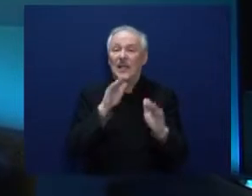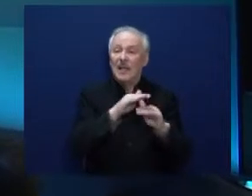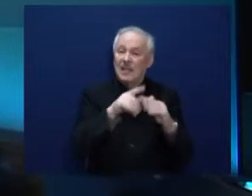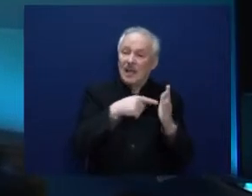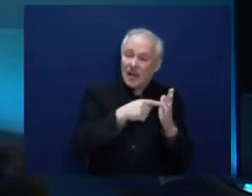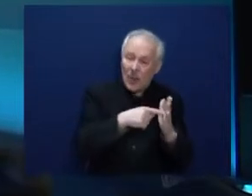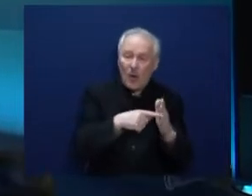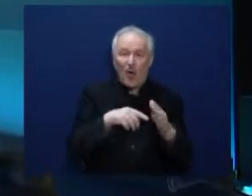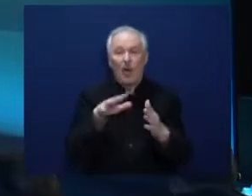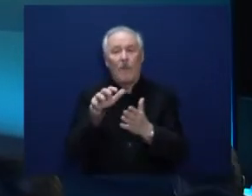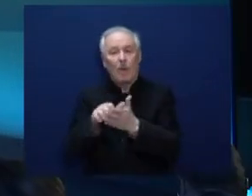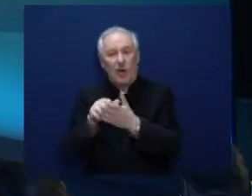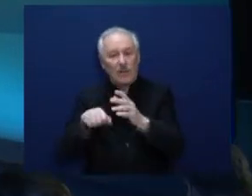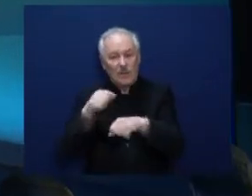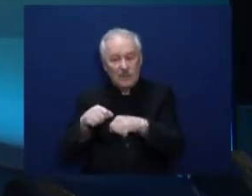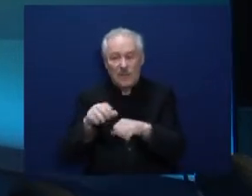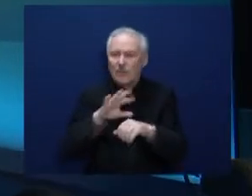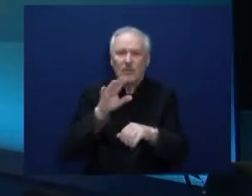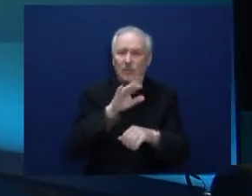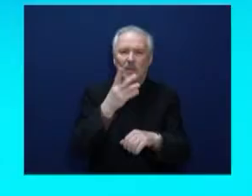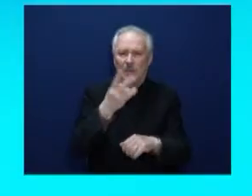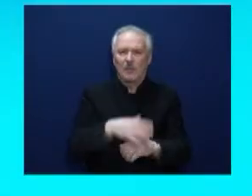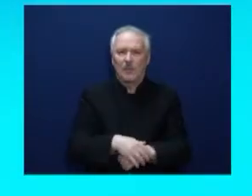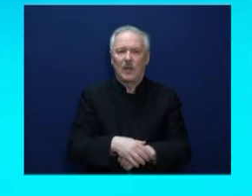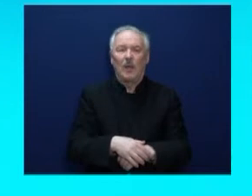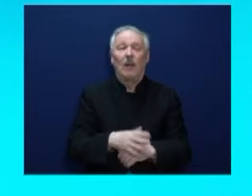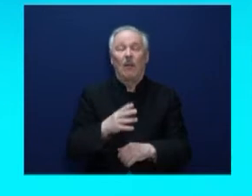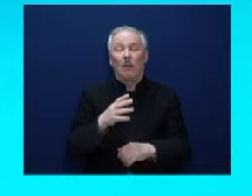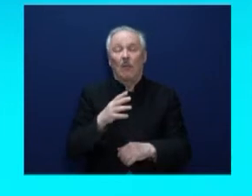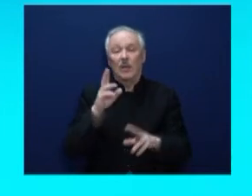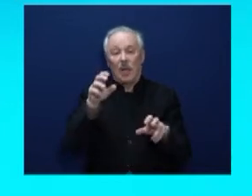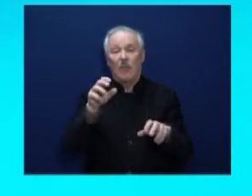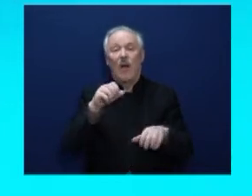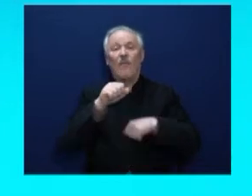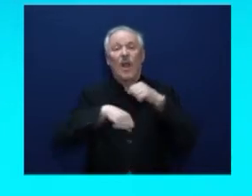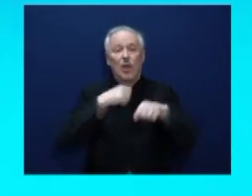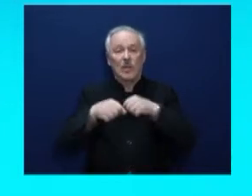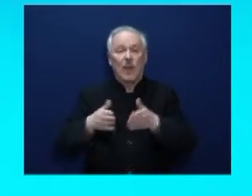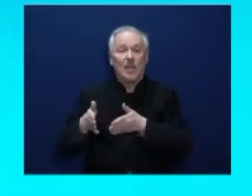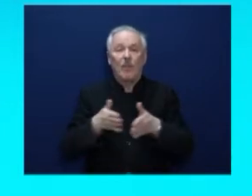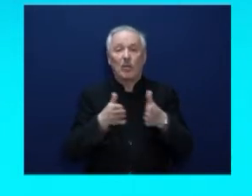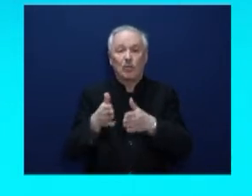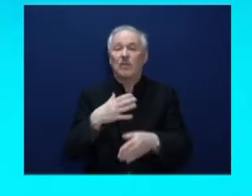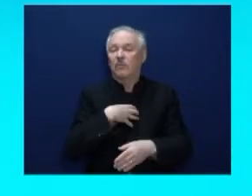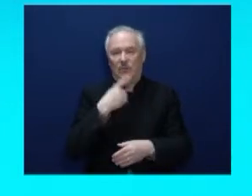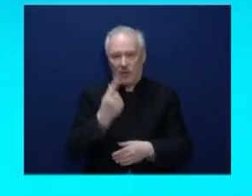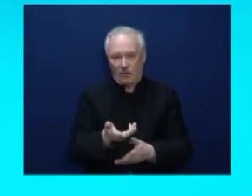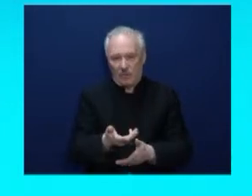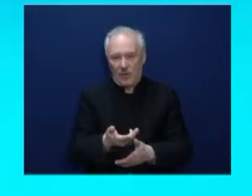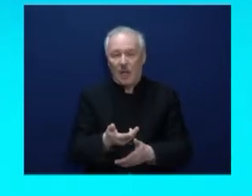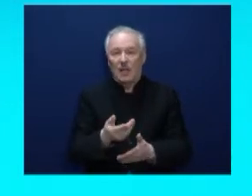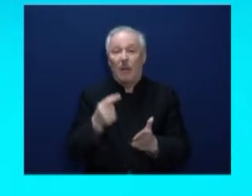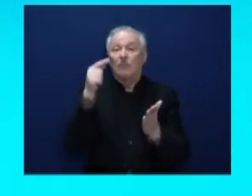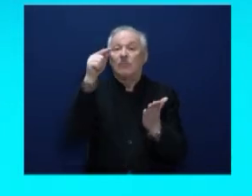Все это имеет значение. Вообще тема велосипедных маршрутов тоже актуальна. Наша задача нанести их